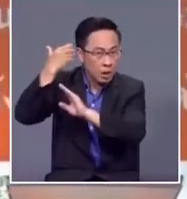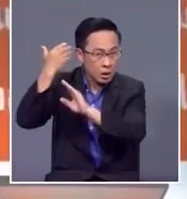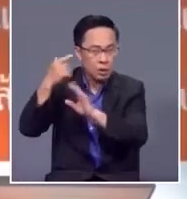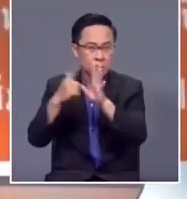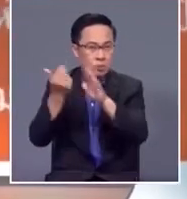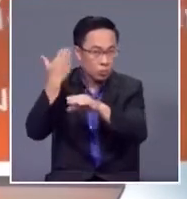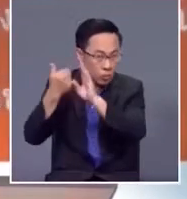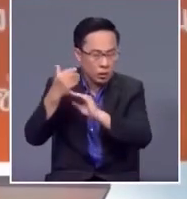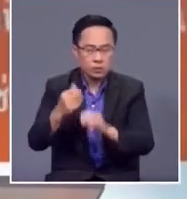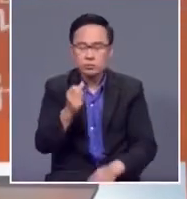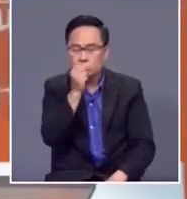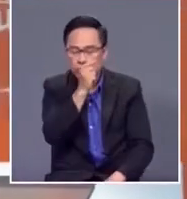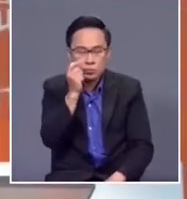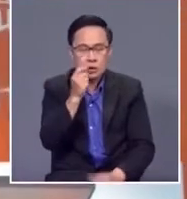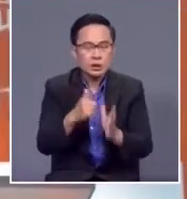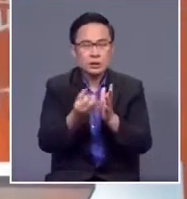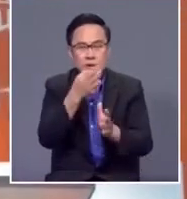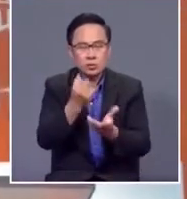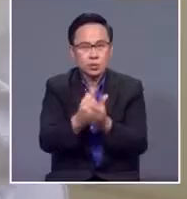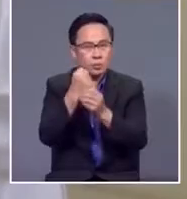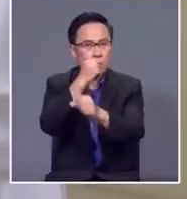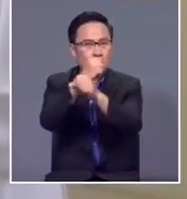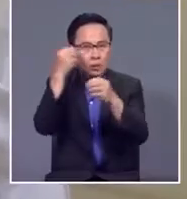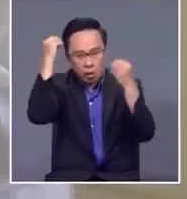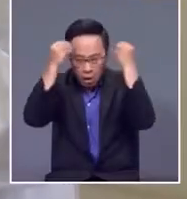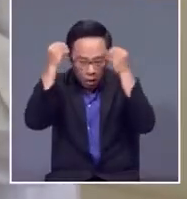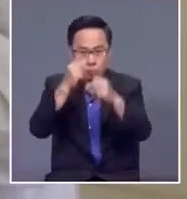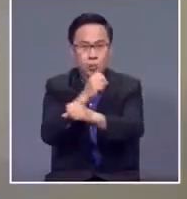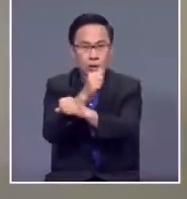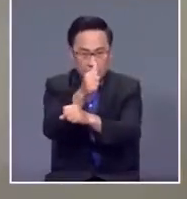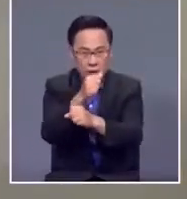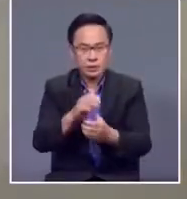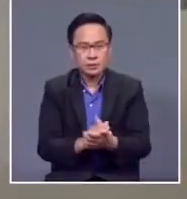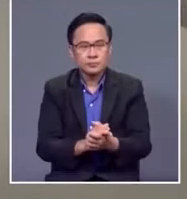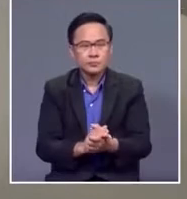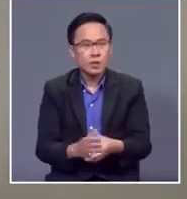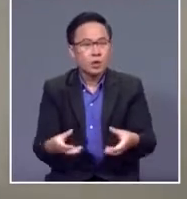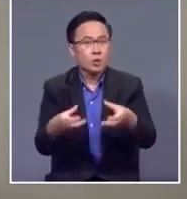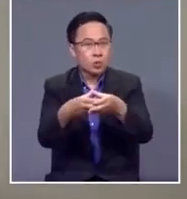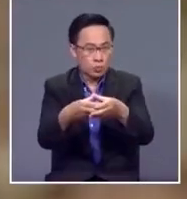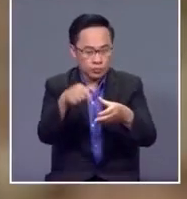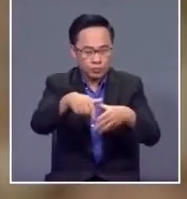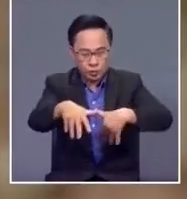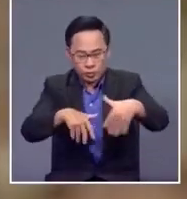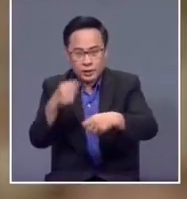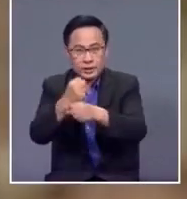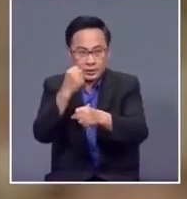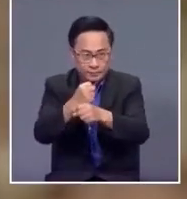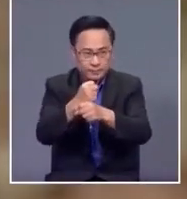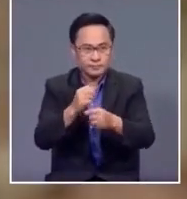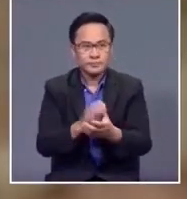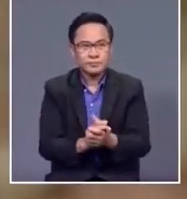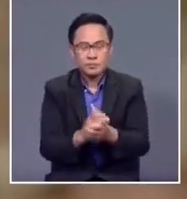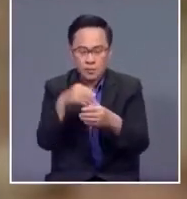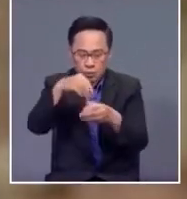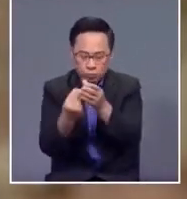แก้วิงเวียนศีรษะนะครับก็ชาวบ้านก็เลยรวมกลุ่มกันนะครับเป็นวิสาหกิจชุมชนนะครับก็จะรื้อฟื้นต้นส้ม